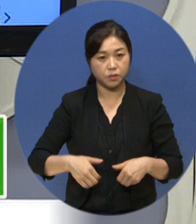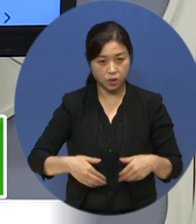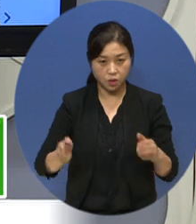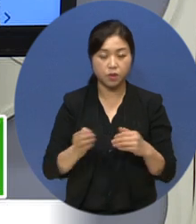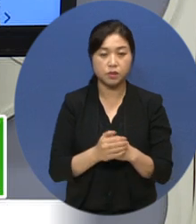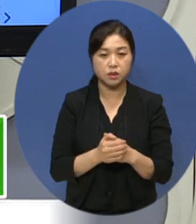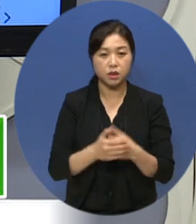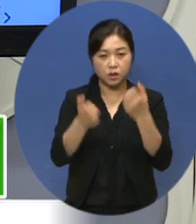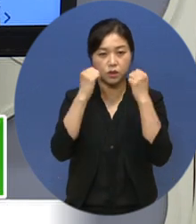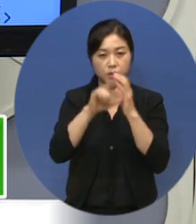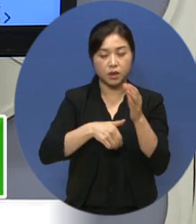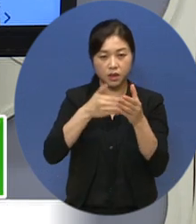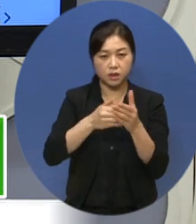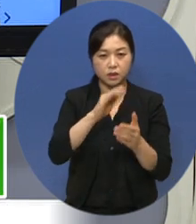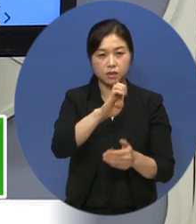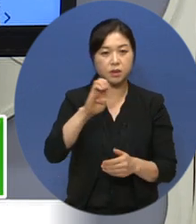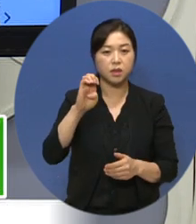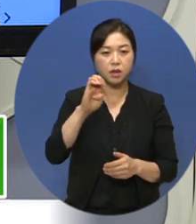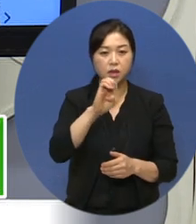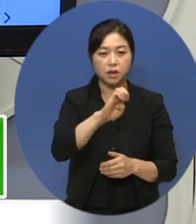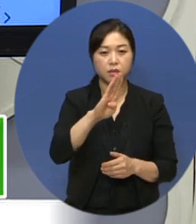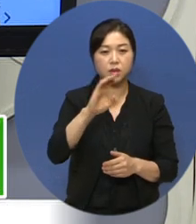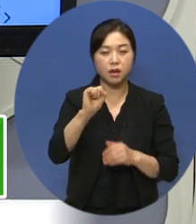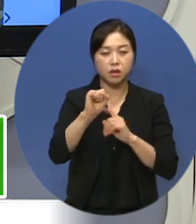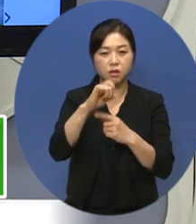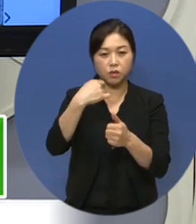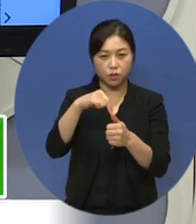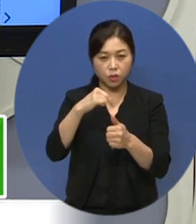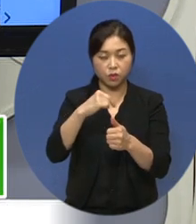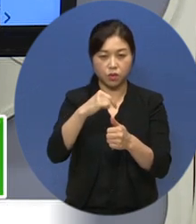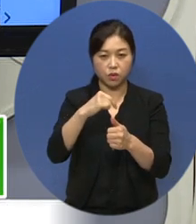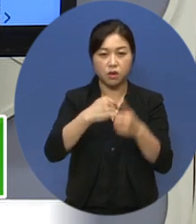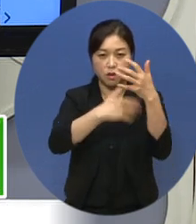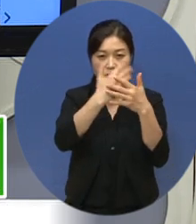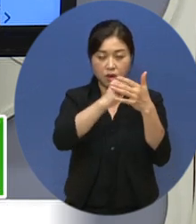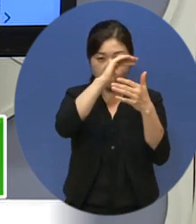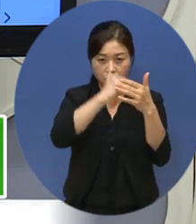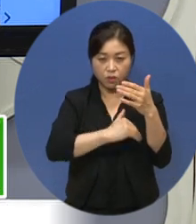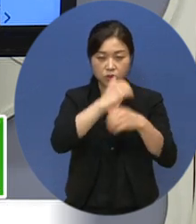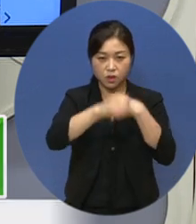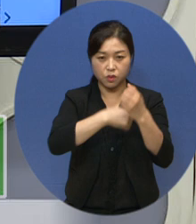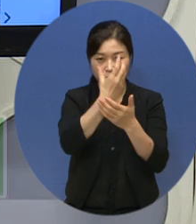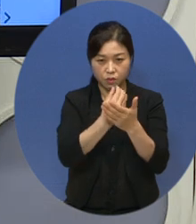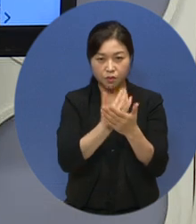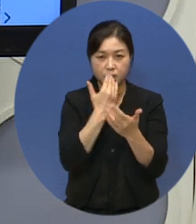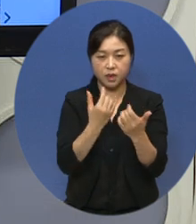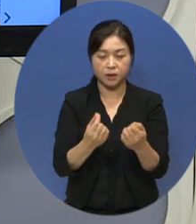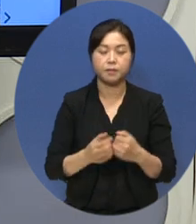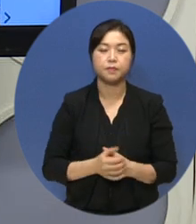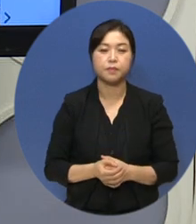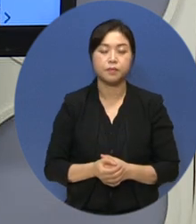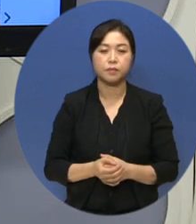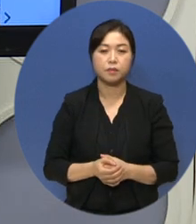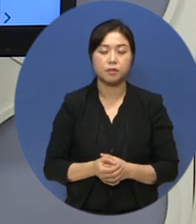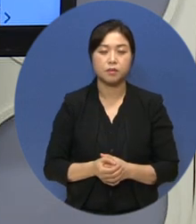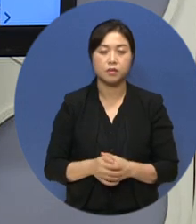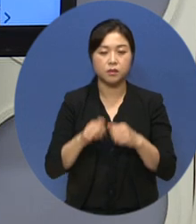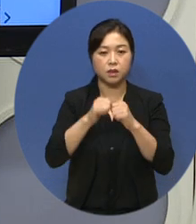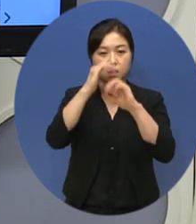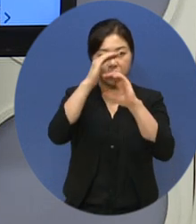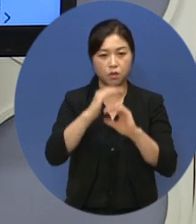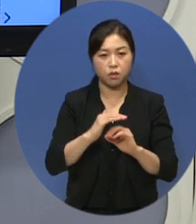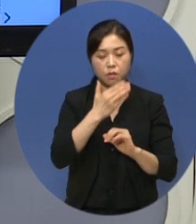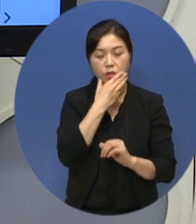졸업시 까지 ebs 등 교육 콘텐츠를 자유롭게 이용 토록 할 계획입니다 이밖에 자세한